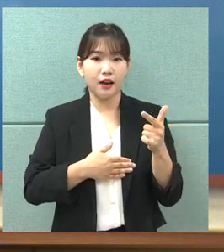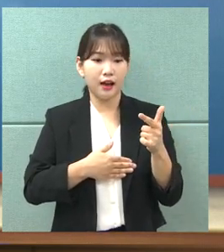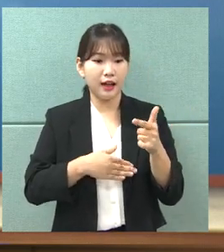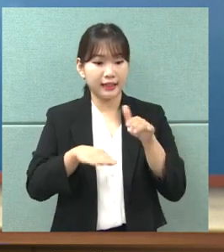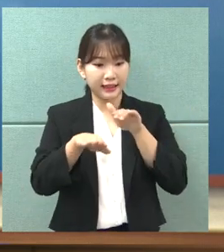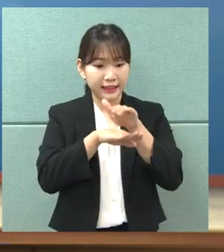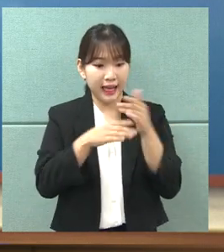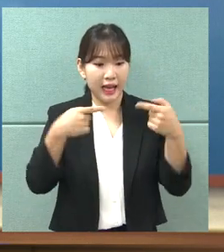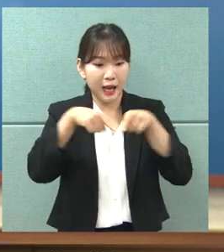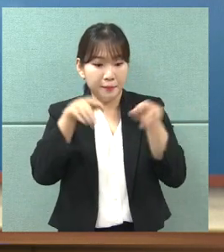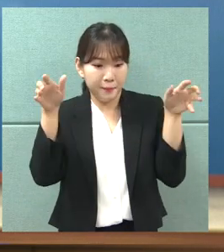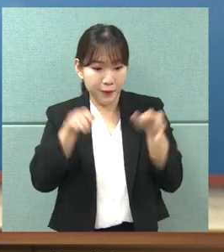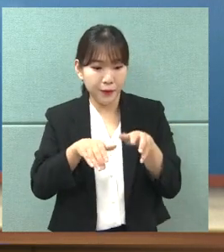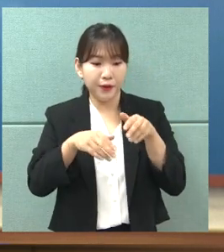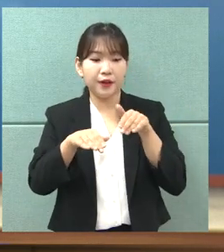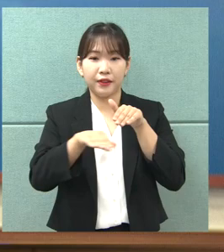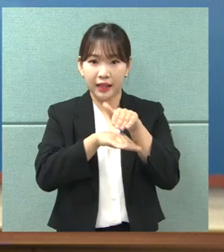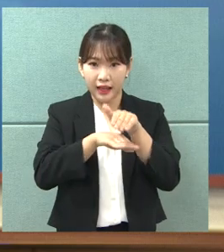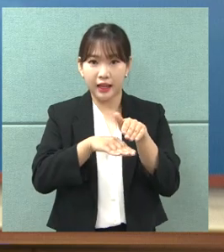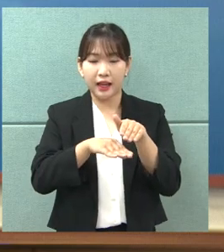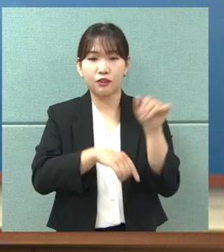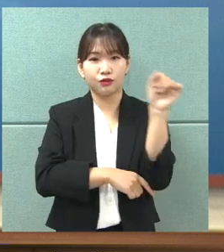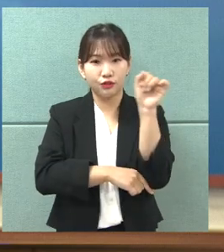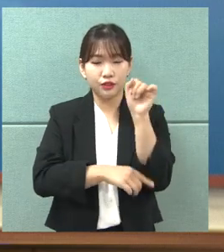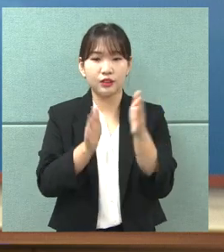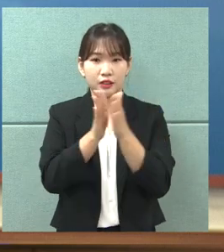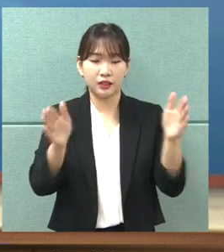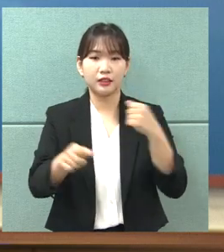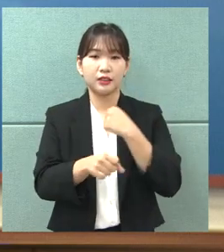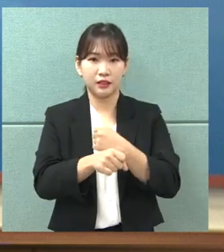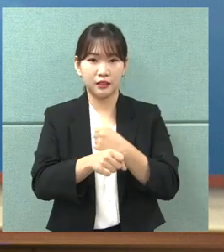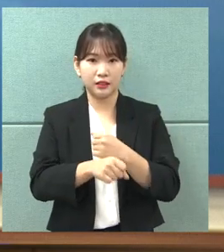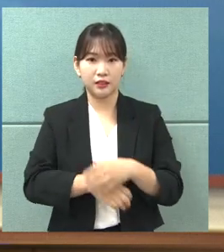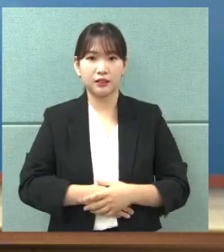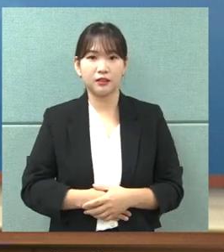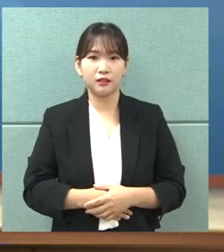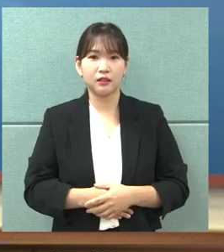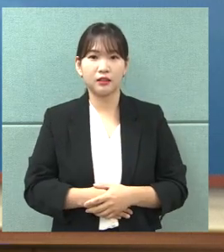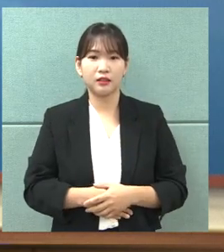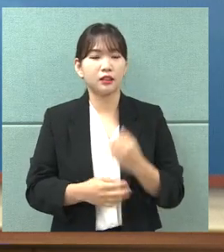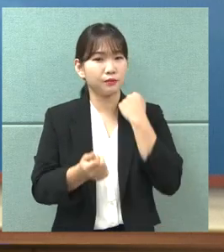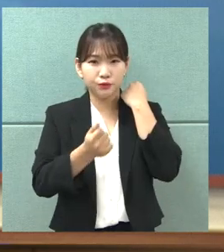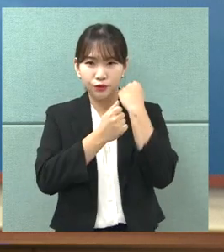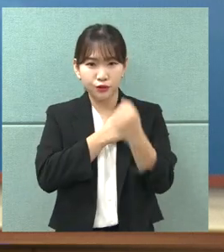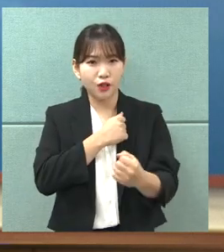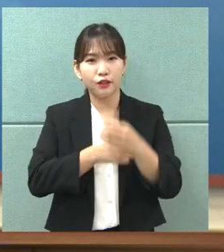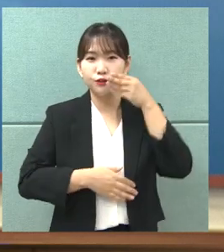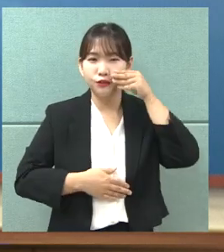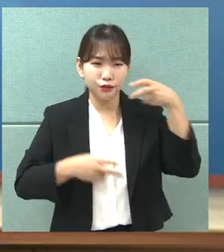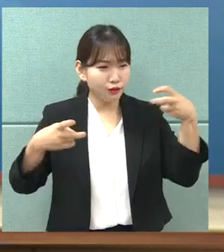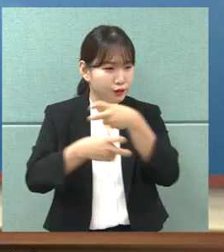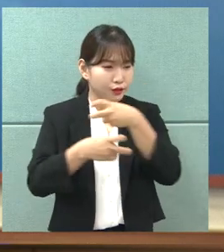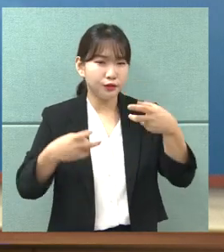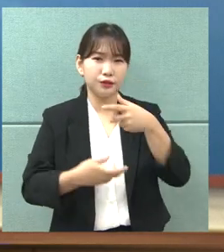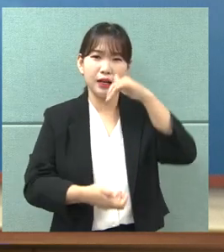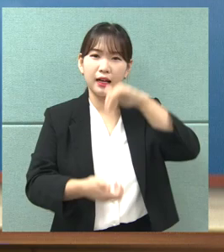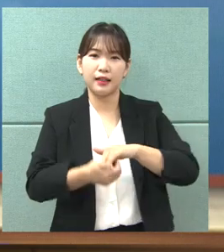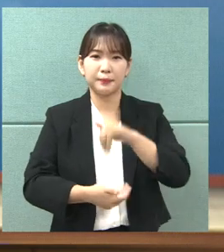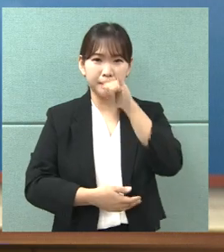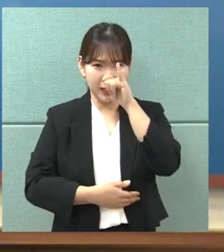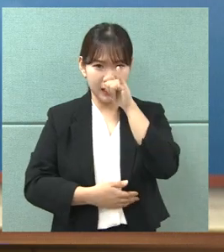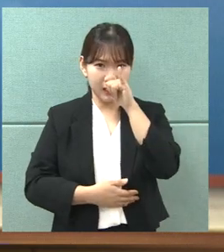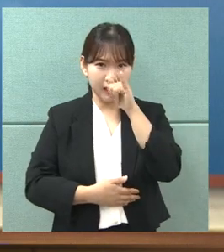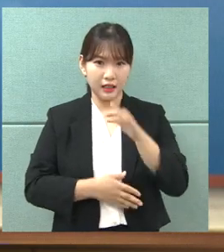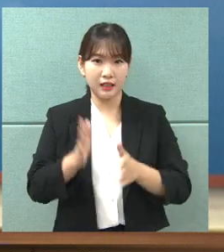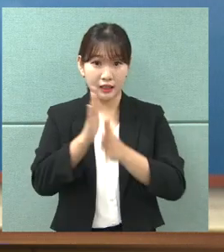죄를 시행토록 하겠습니다 그럼에도 원활한 수성에는 한계가 있습니다 시민